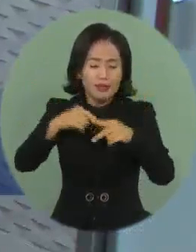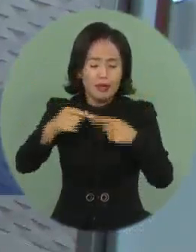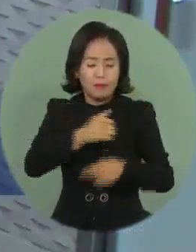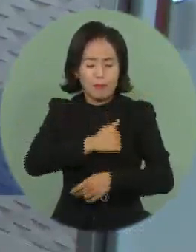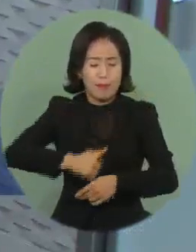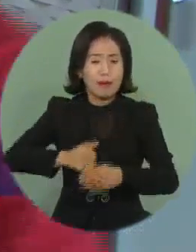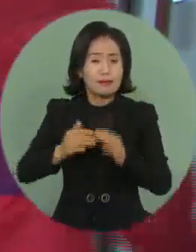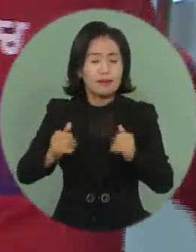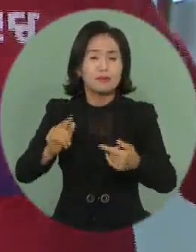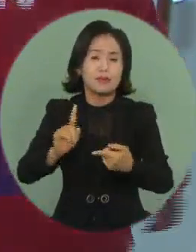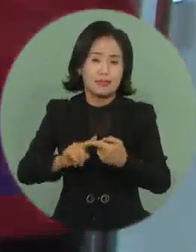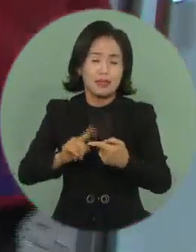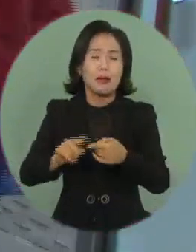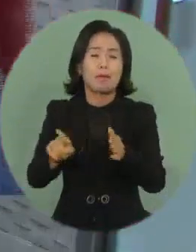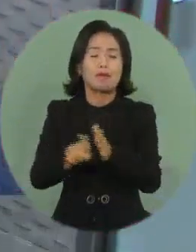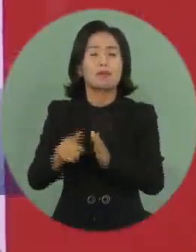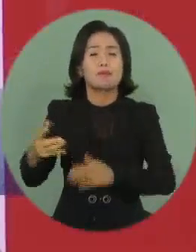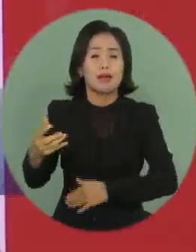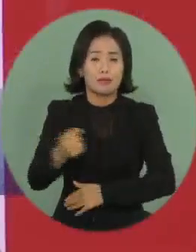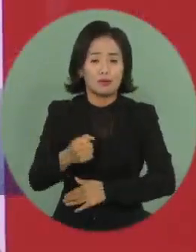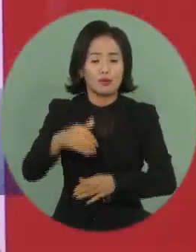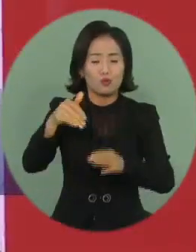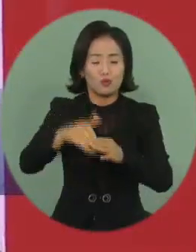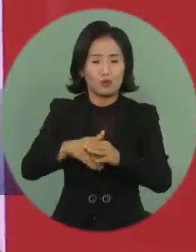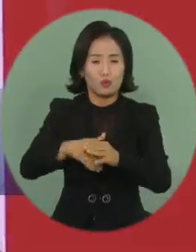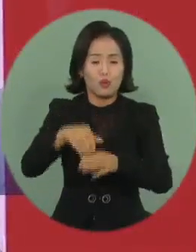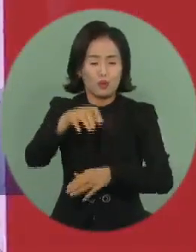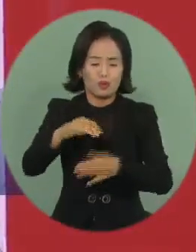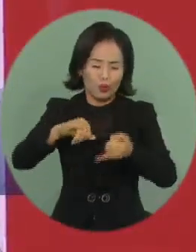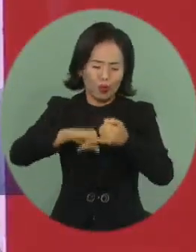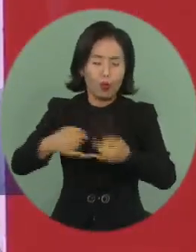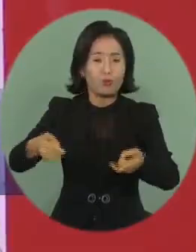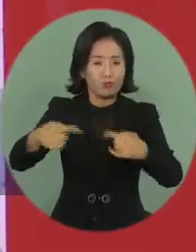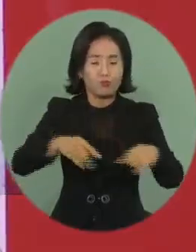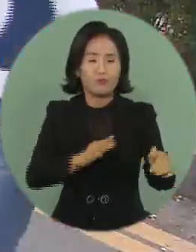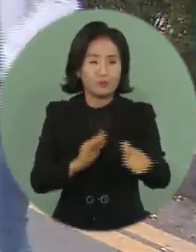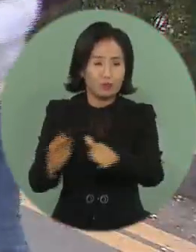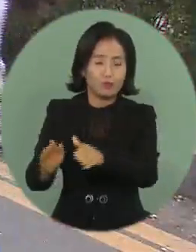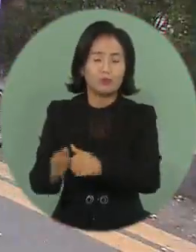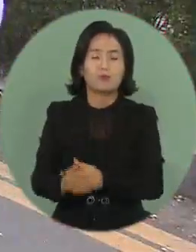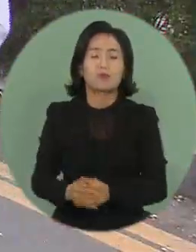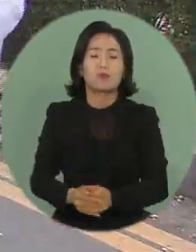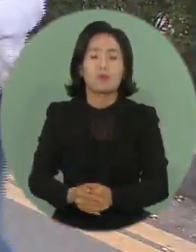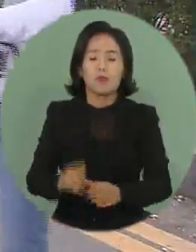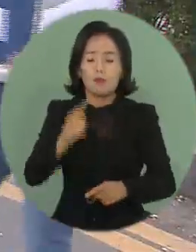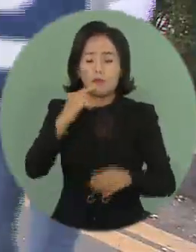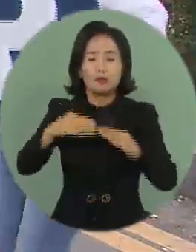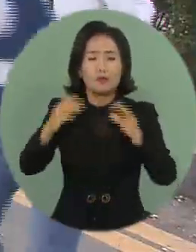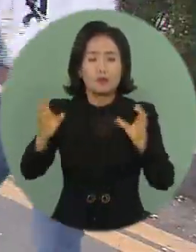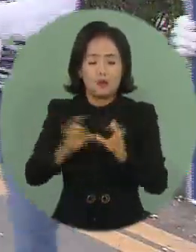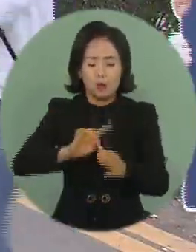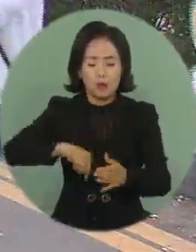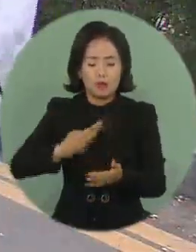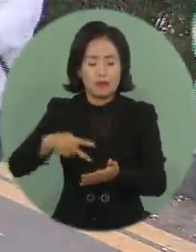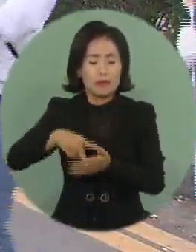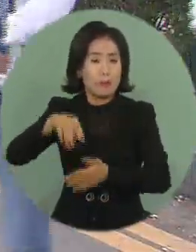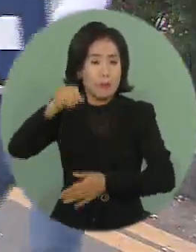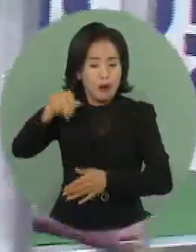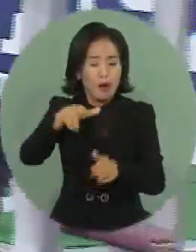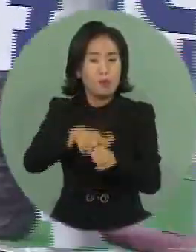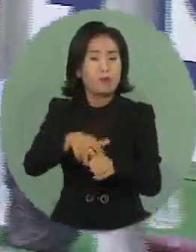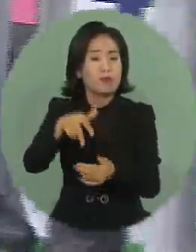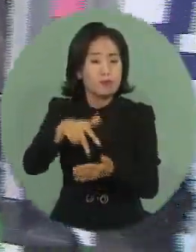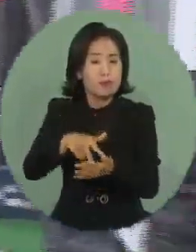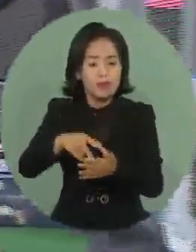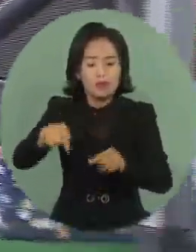감내해줬던 사람들에 대한 믿음을 갖고 투표장에 나가주셨으면 고맙겠습니다. 민주당을 나와 무소속으로 출마한